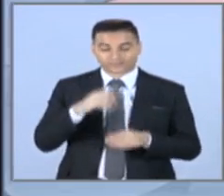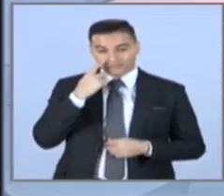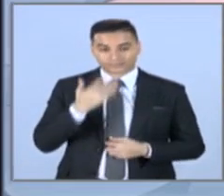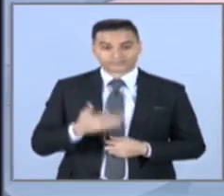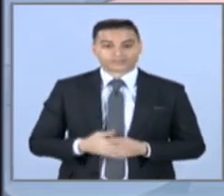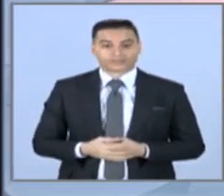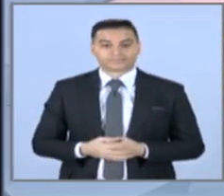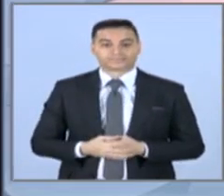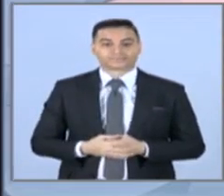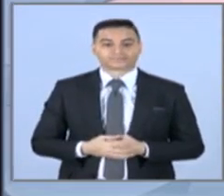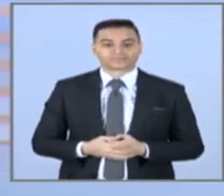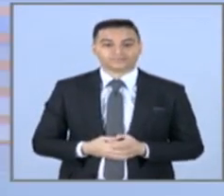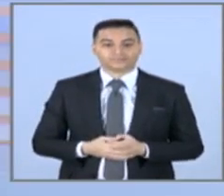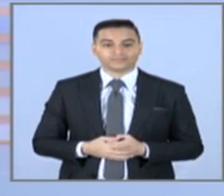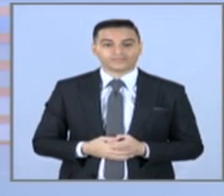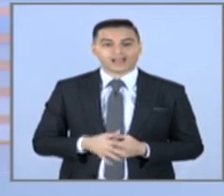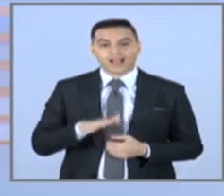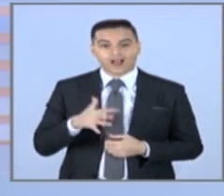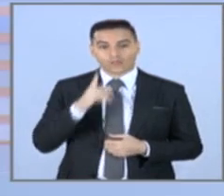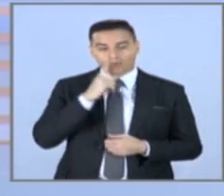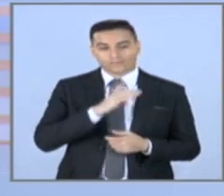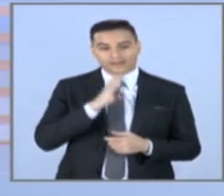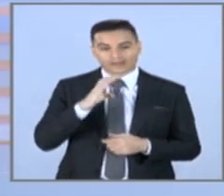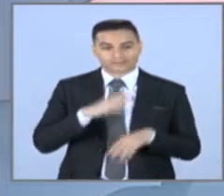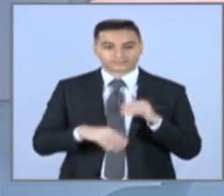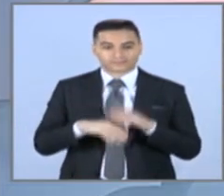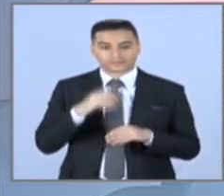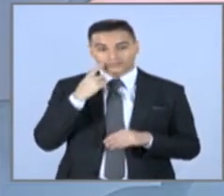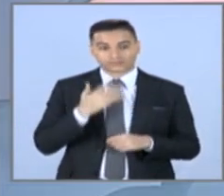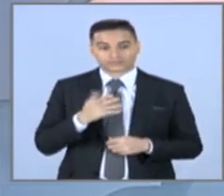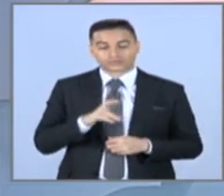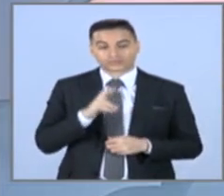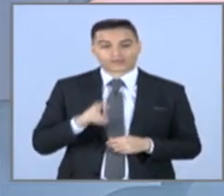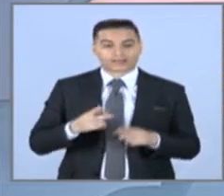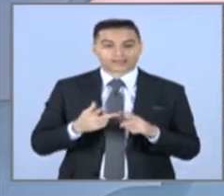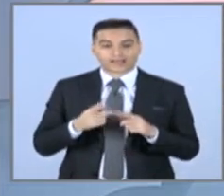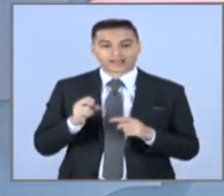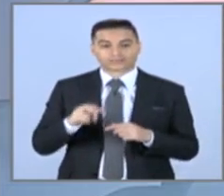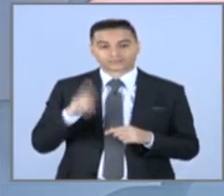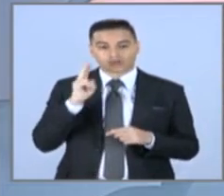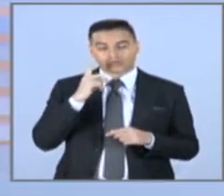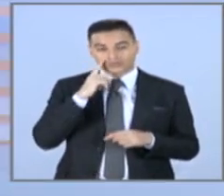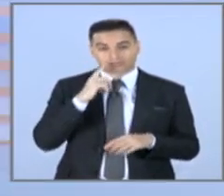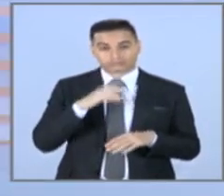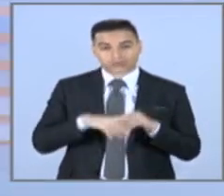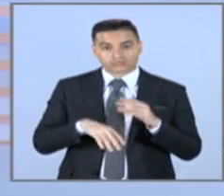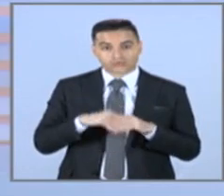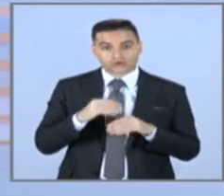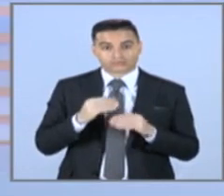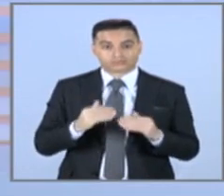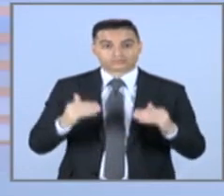تجاوبي على السؤال اللي جاي، أو مدام فريدة تخطفي الهدف الثالث و25 نقطة وترجعوا تاني في